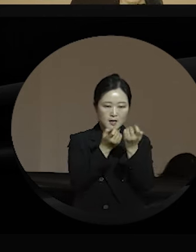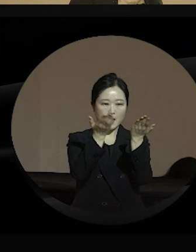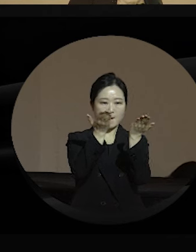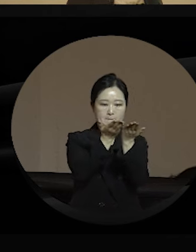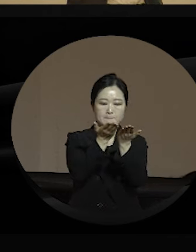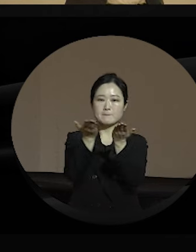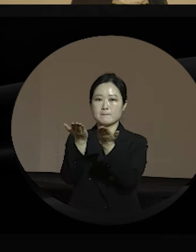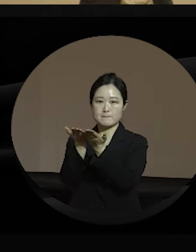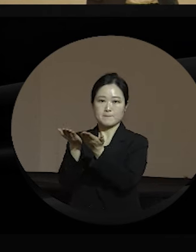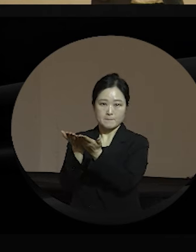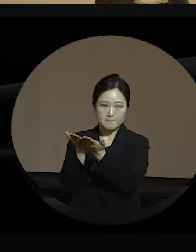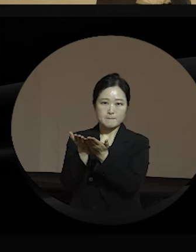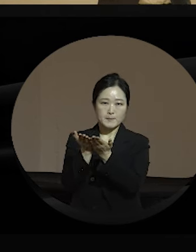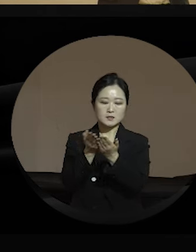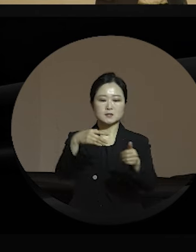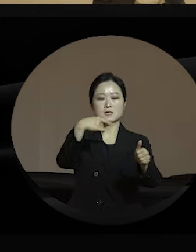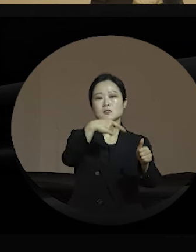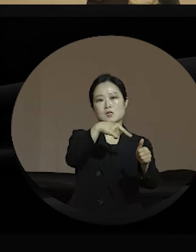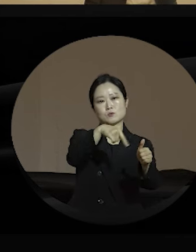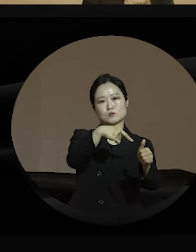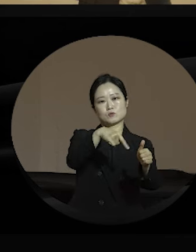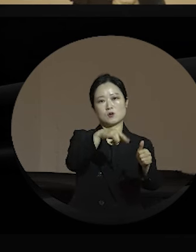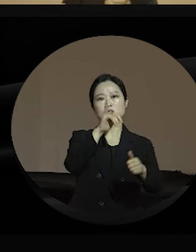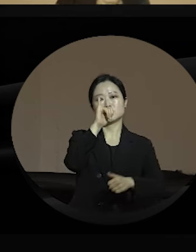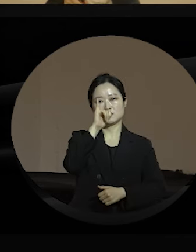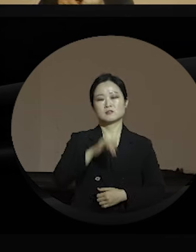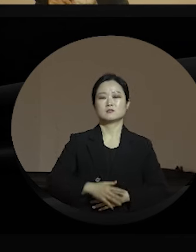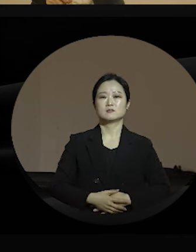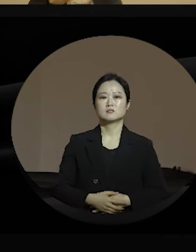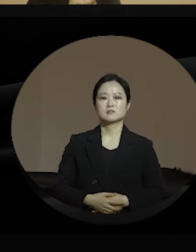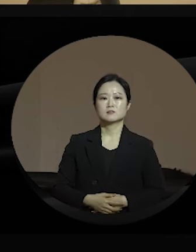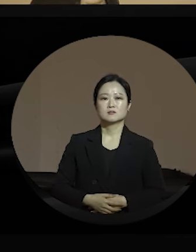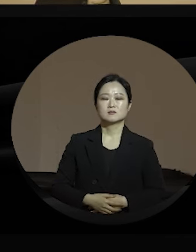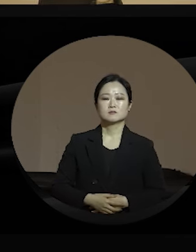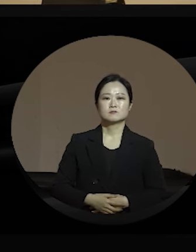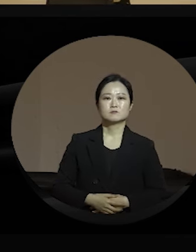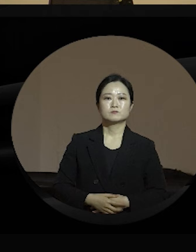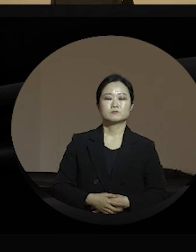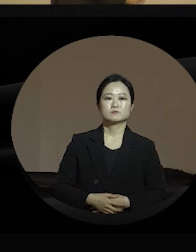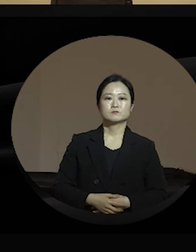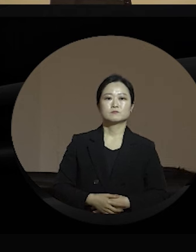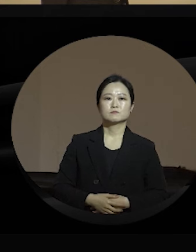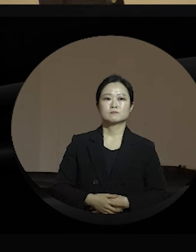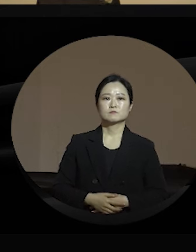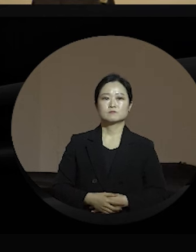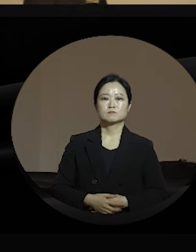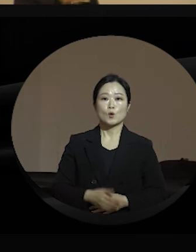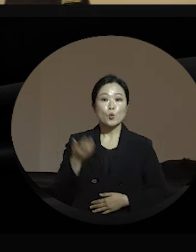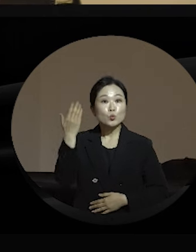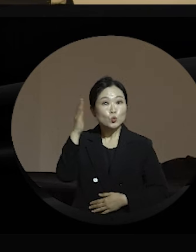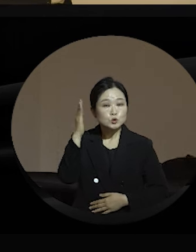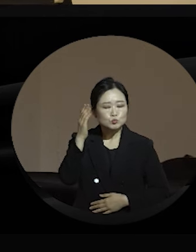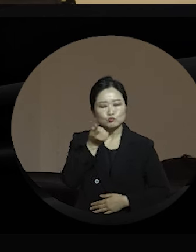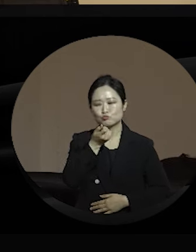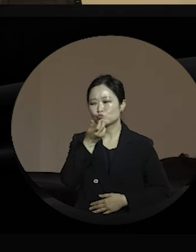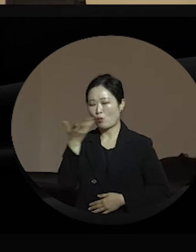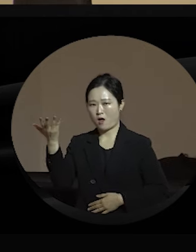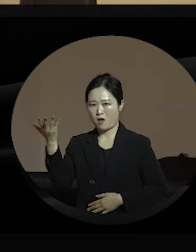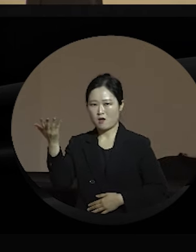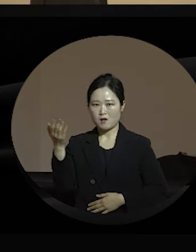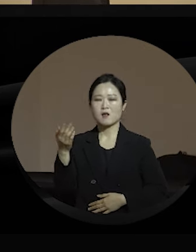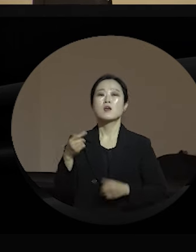잘 가르쳐준다는 베스트 티처의 인증을 받아요. 그러니까 그만큼 너무너무 대세가 되고 있는데 그 이유를